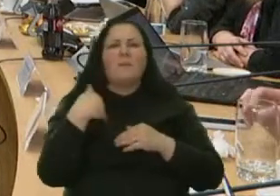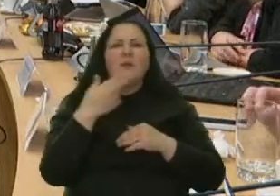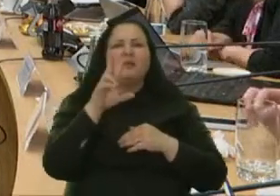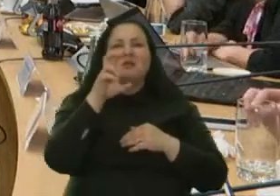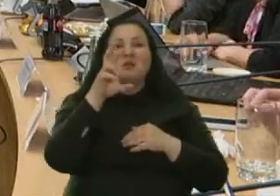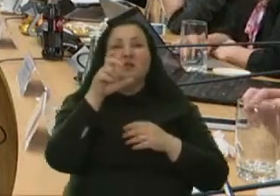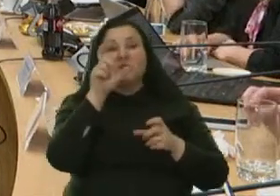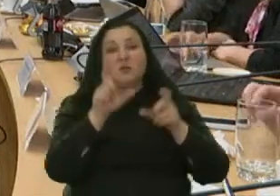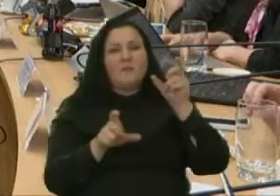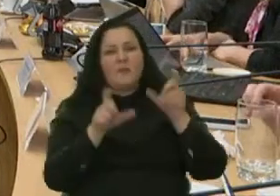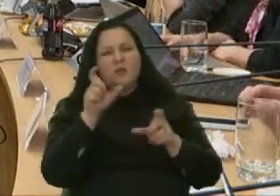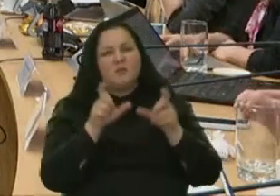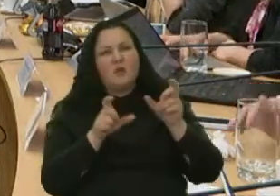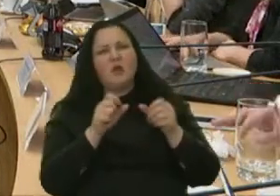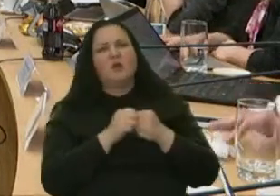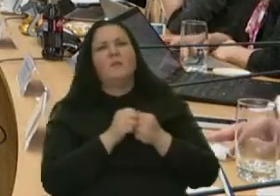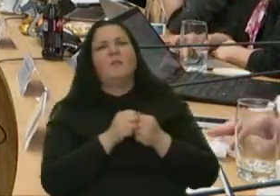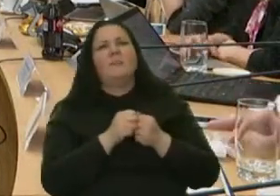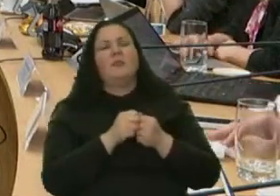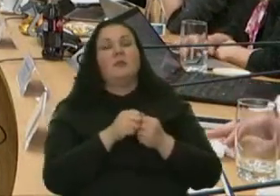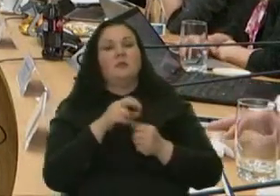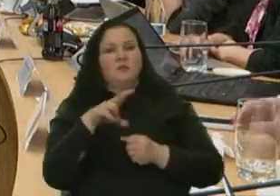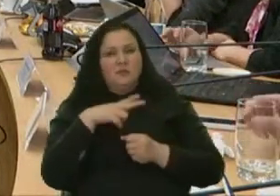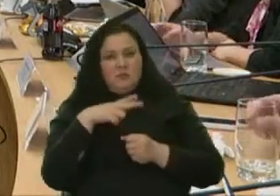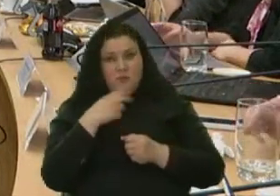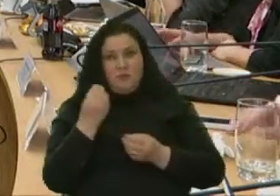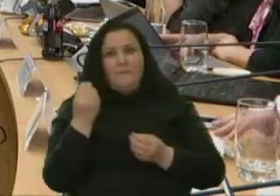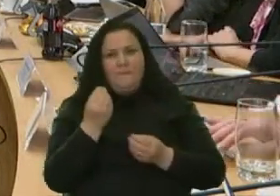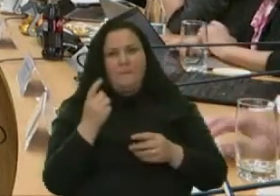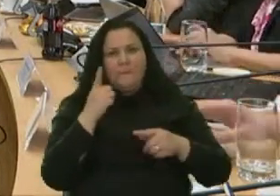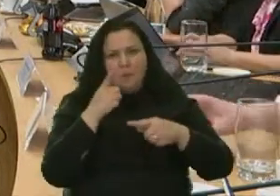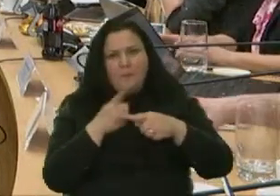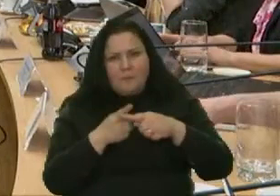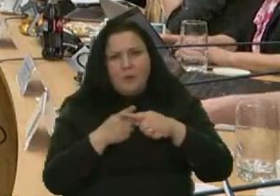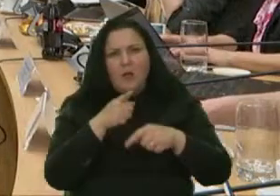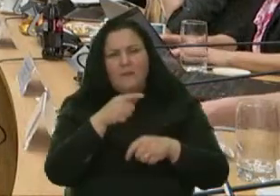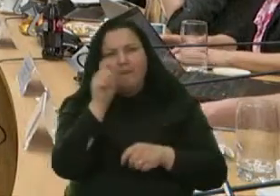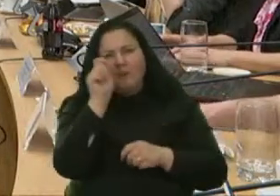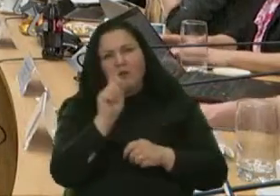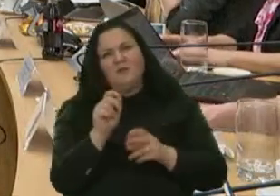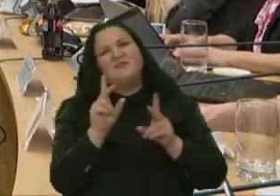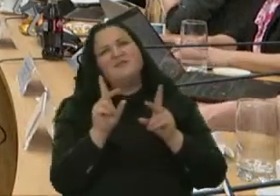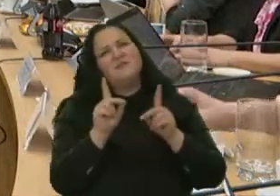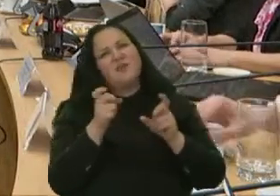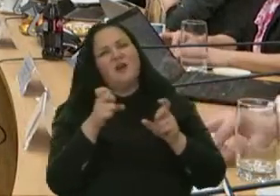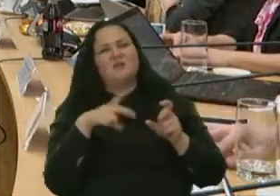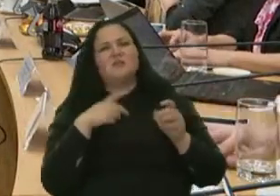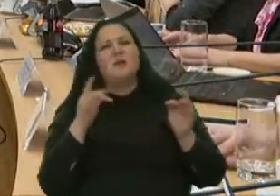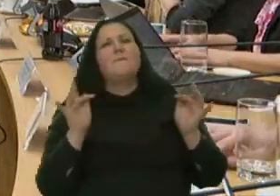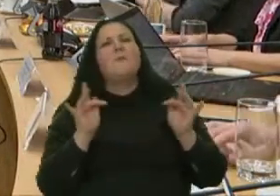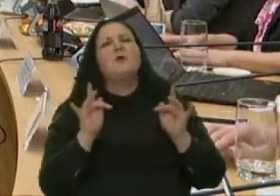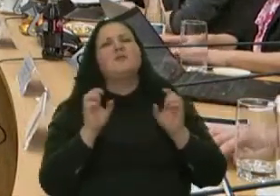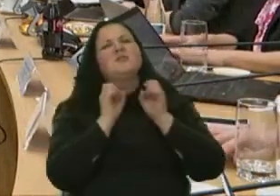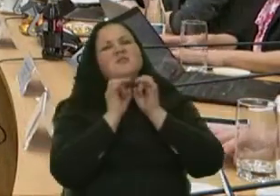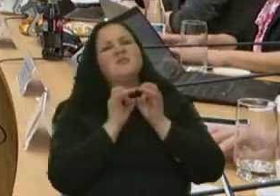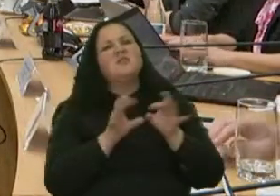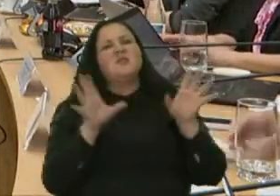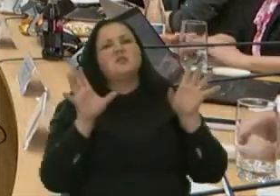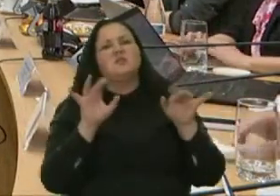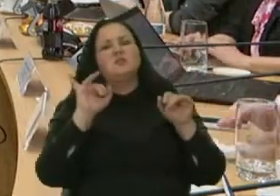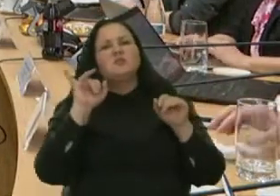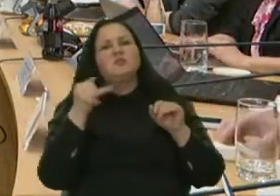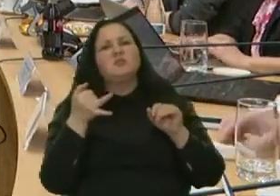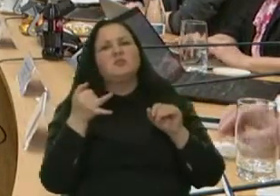persoane deci sunt pentru aceste proiecte dar sunt împotriva distrugerii și